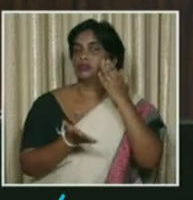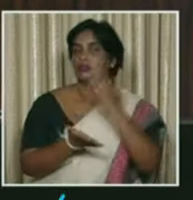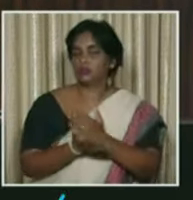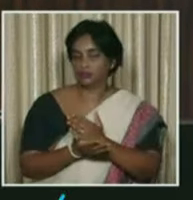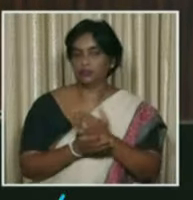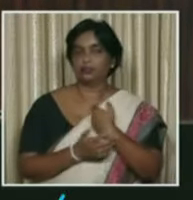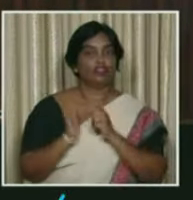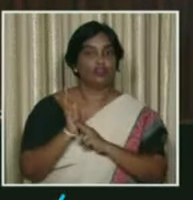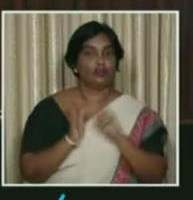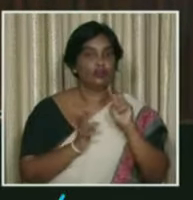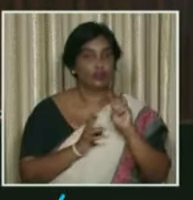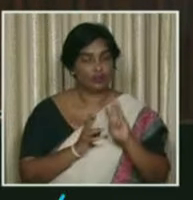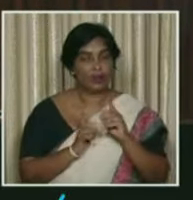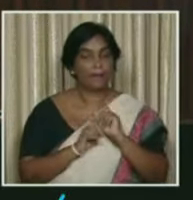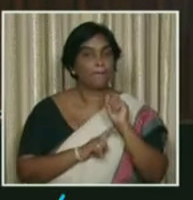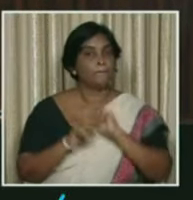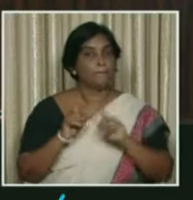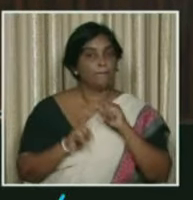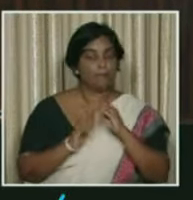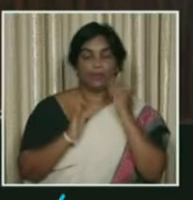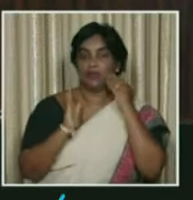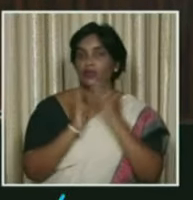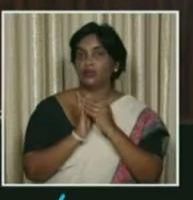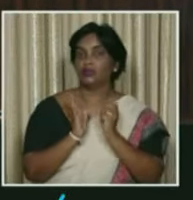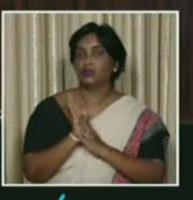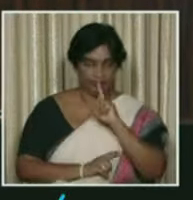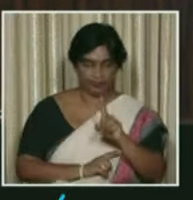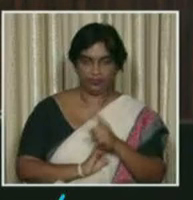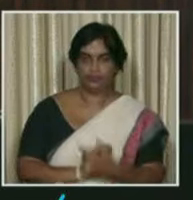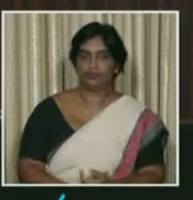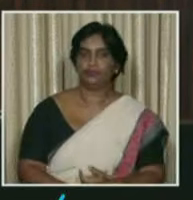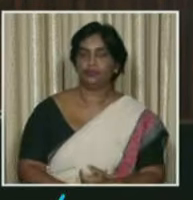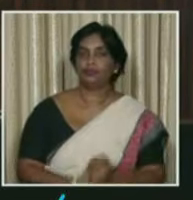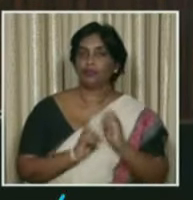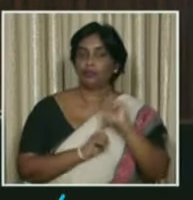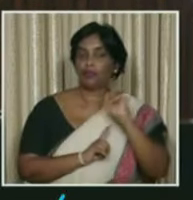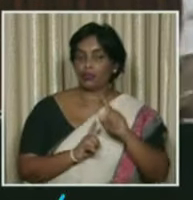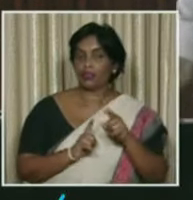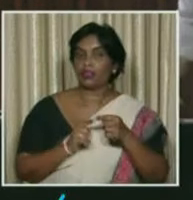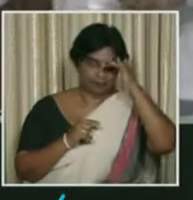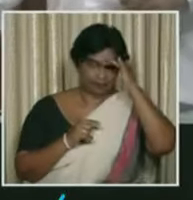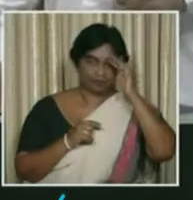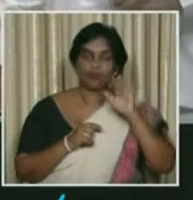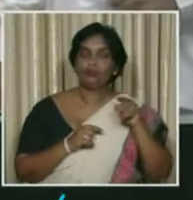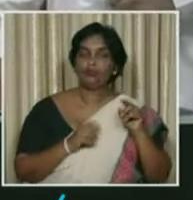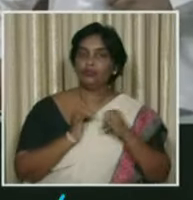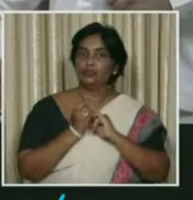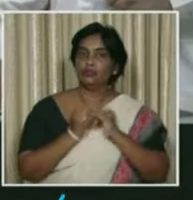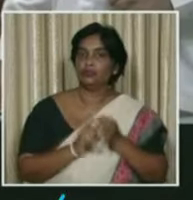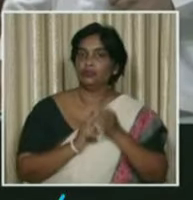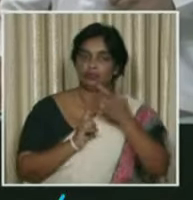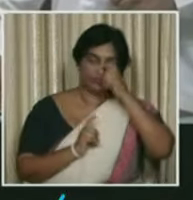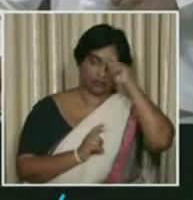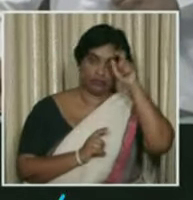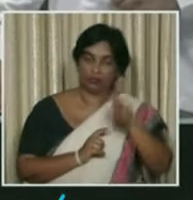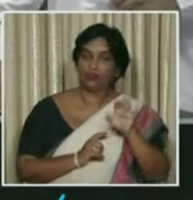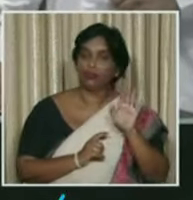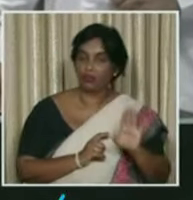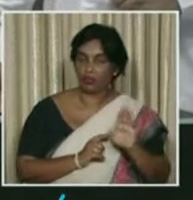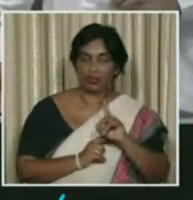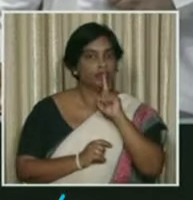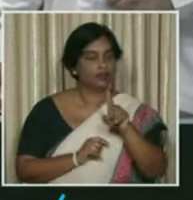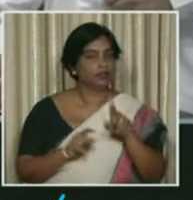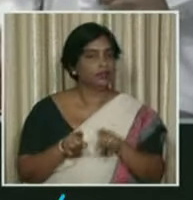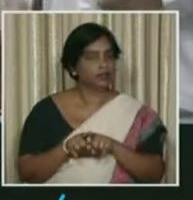bawa mama niyoga karama parlimentu katiyuti pilimada karaka sabha rasimeedi parlimentuwe viruddha parshwe nayaka sajith premadasa mathuma visin karana ladi